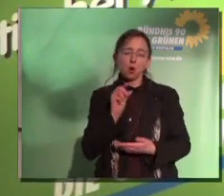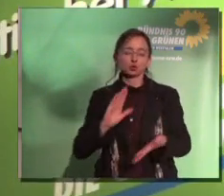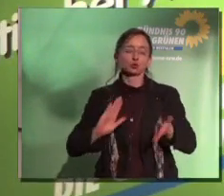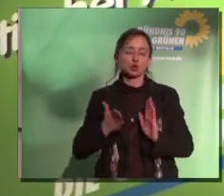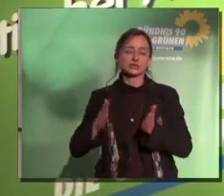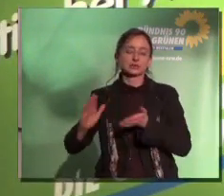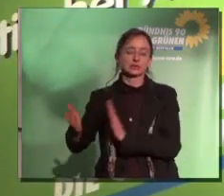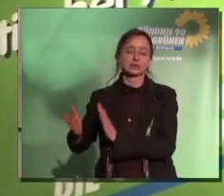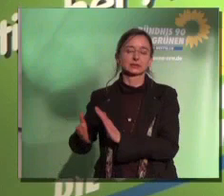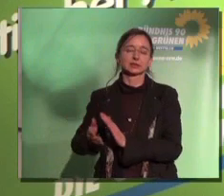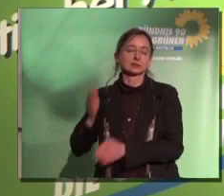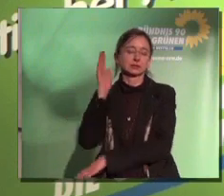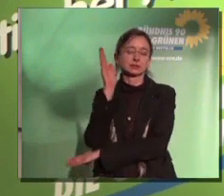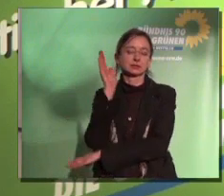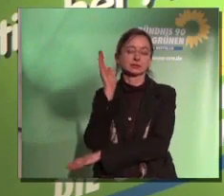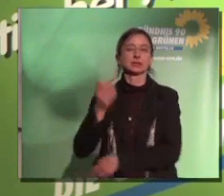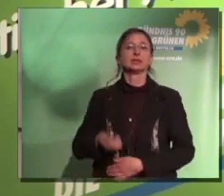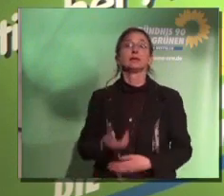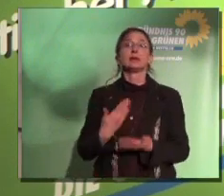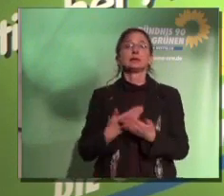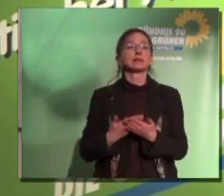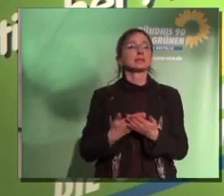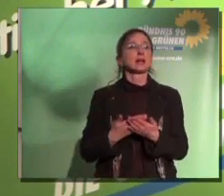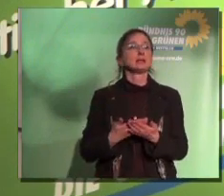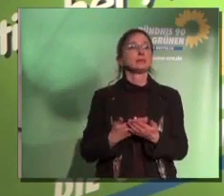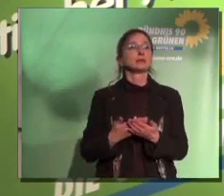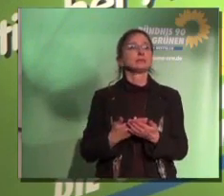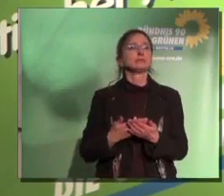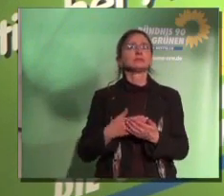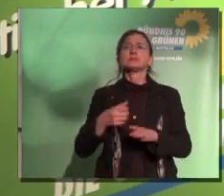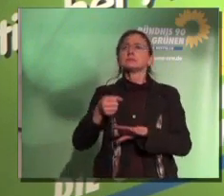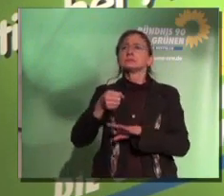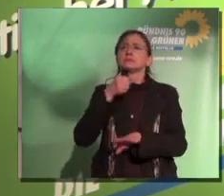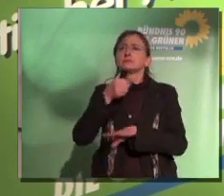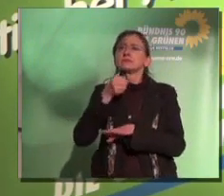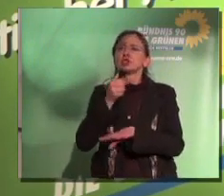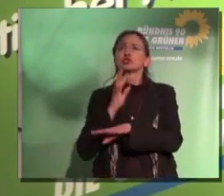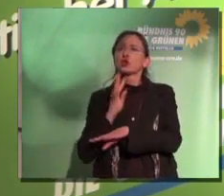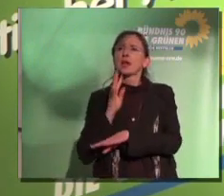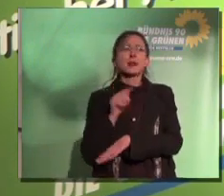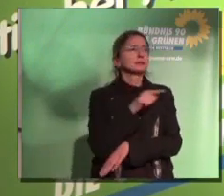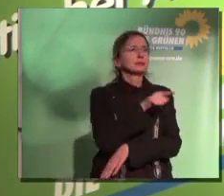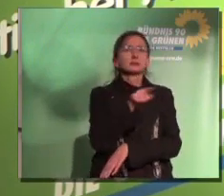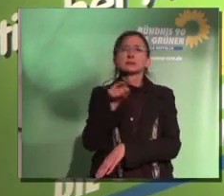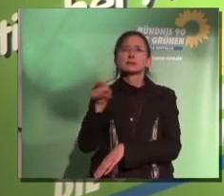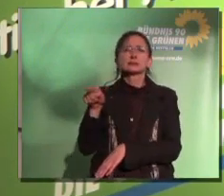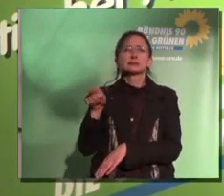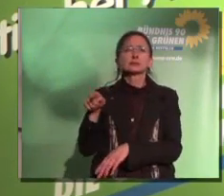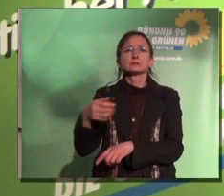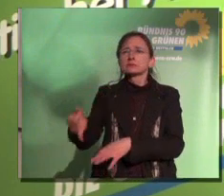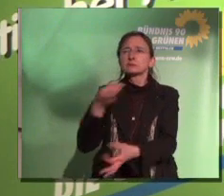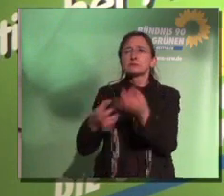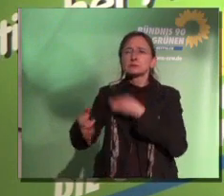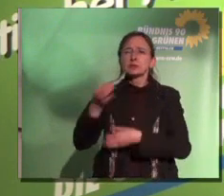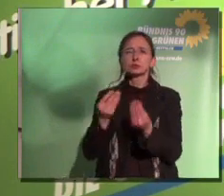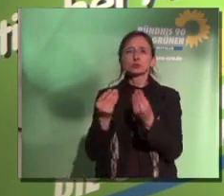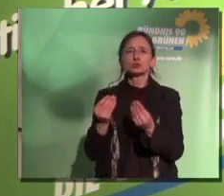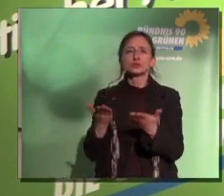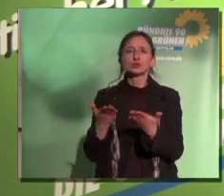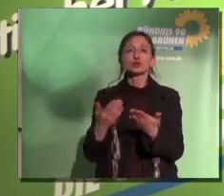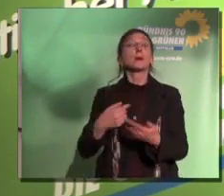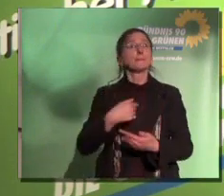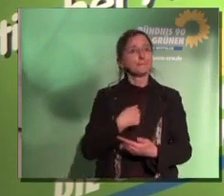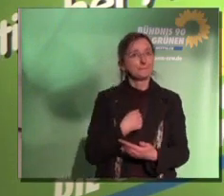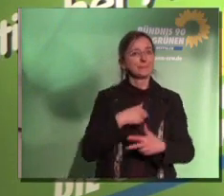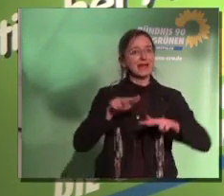komme ich jetzt zu der einigen spannenden Frage, die ja immer kommt, von den Journalisten und so. Ja, mit wem wollt ihr denn regieren? Ja?